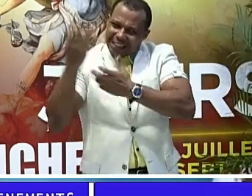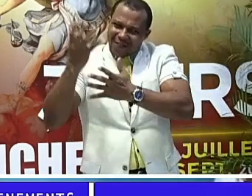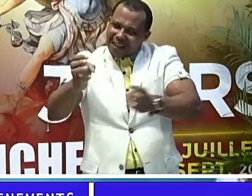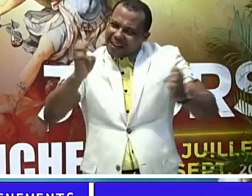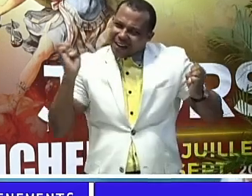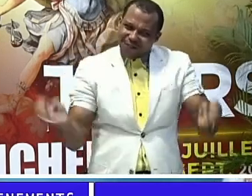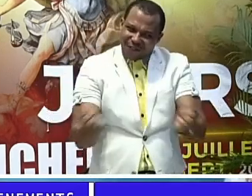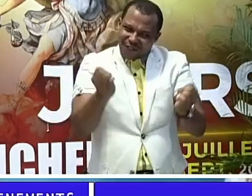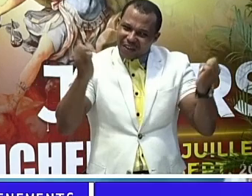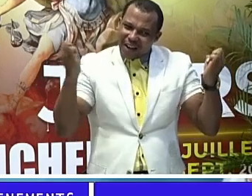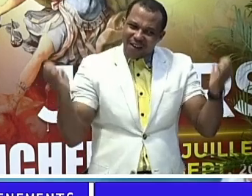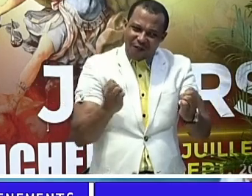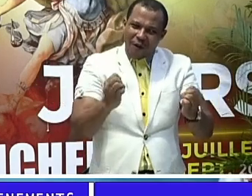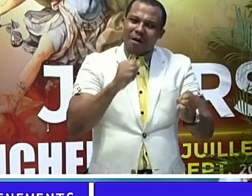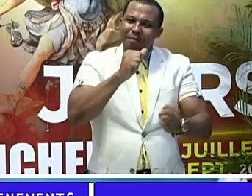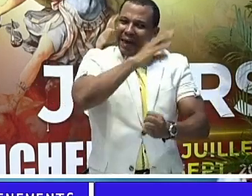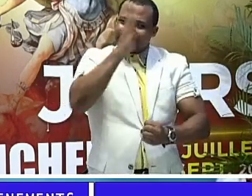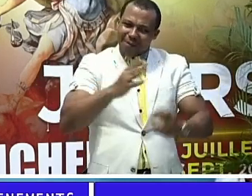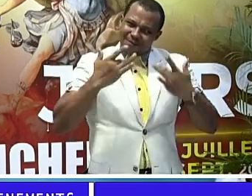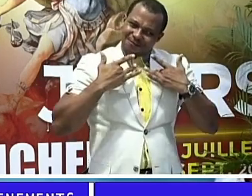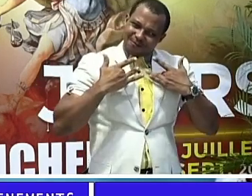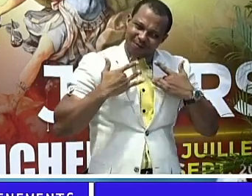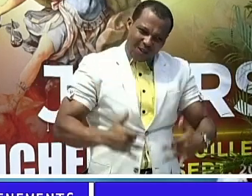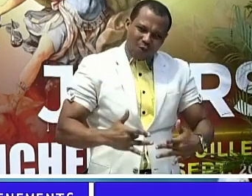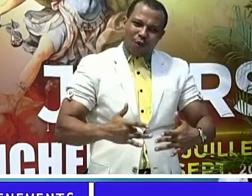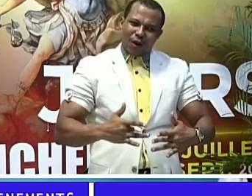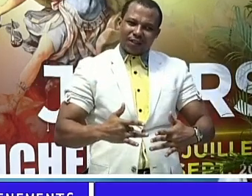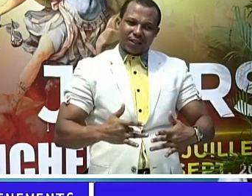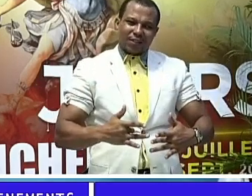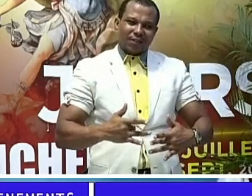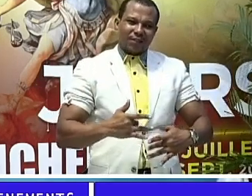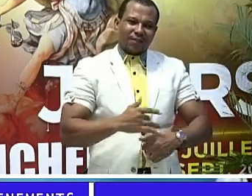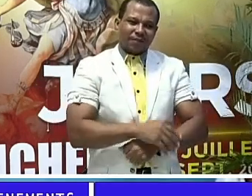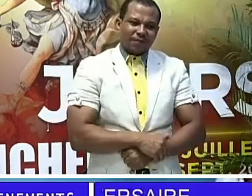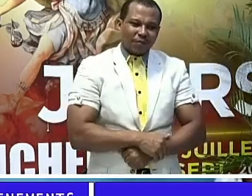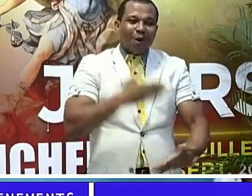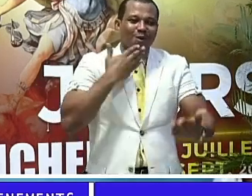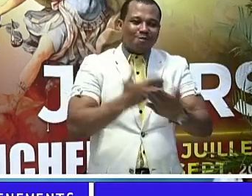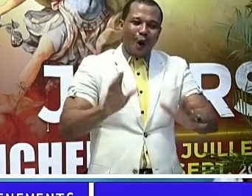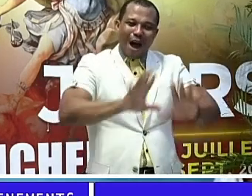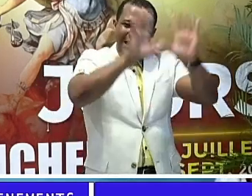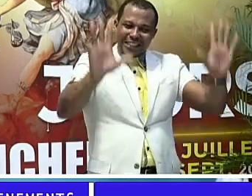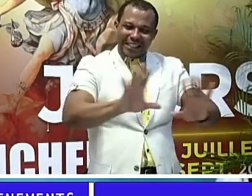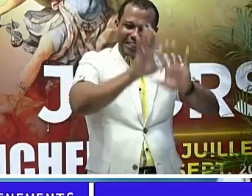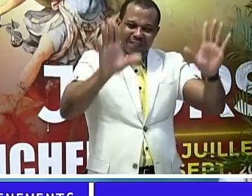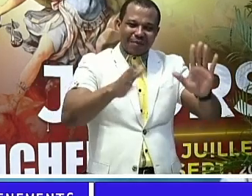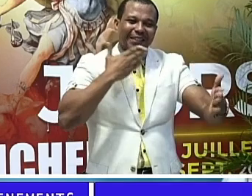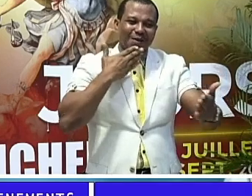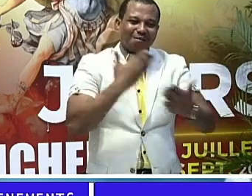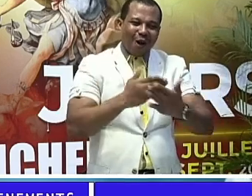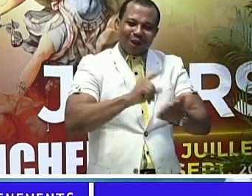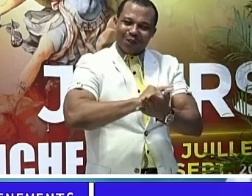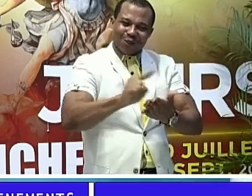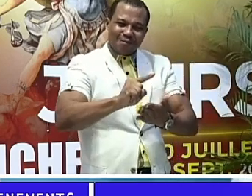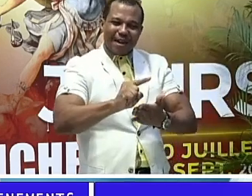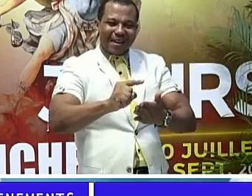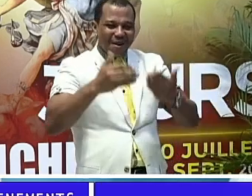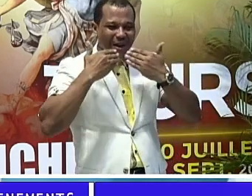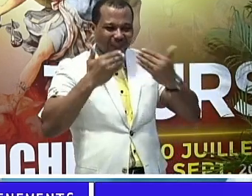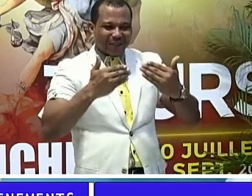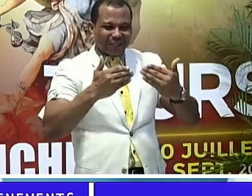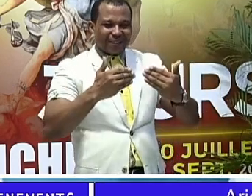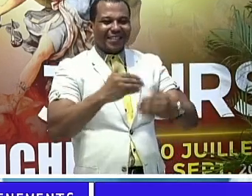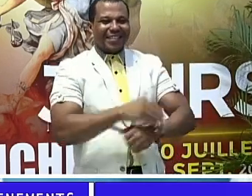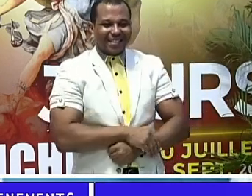nous, ni pour l'argent, ni pour manger, ni pour bien matériel. Bon dimanche, très bonne semaine à vous tous.